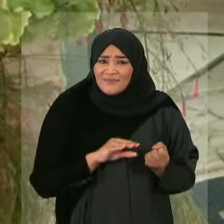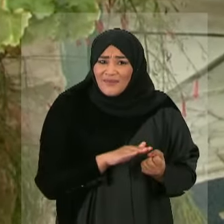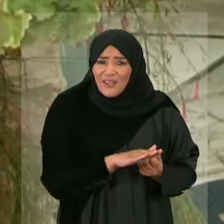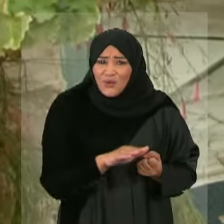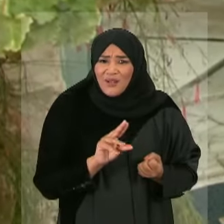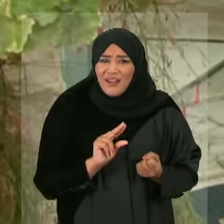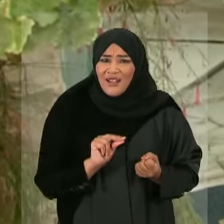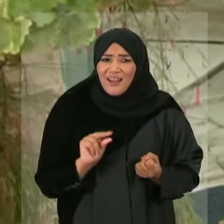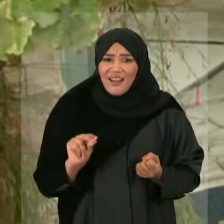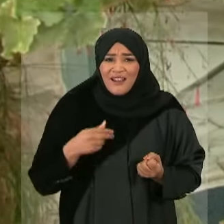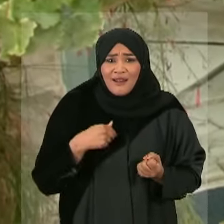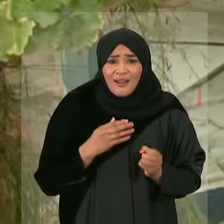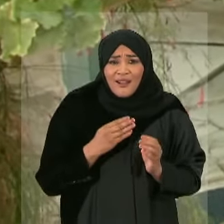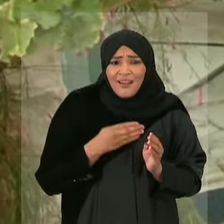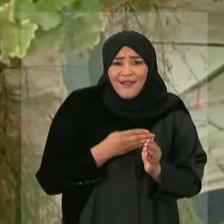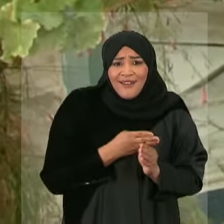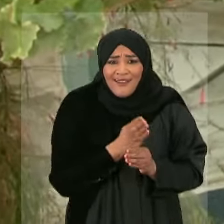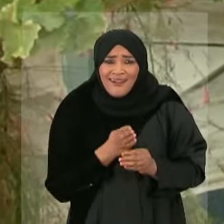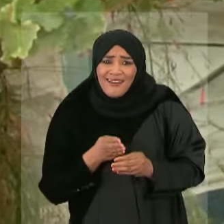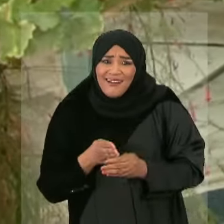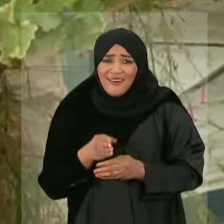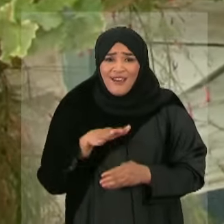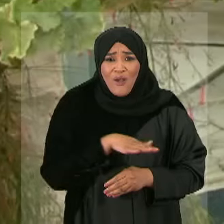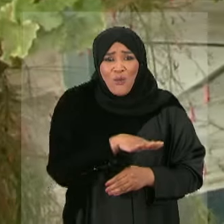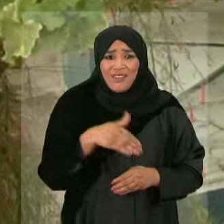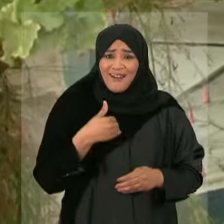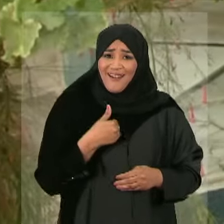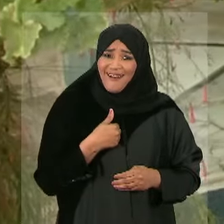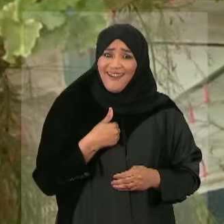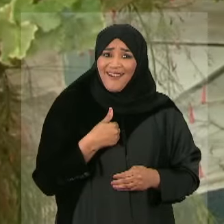مهجري الداخل مثلا عندنا هنا صفوري،